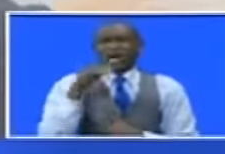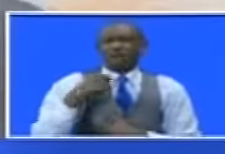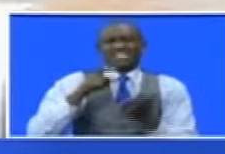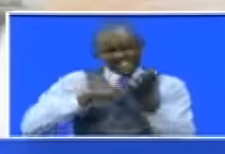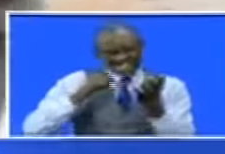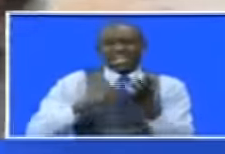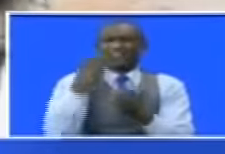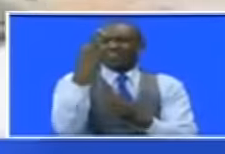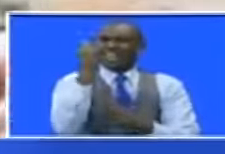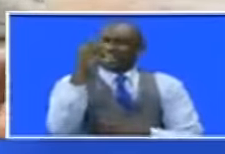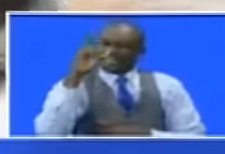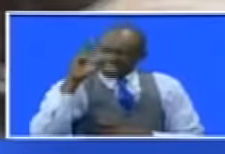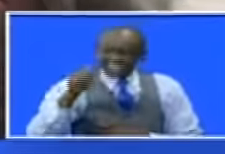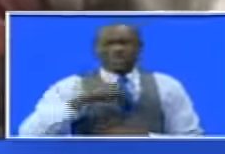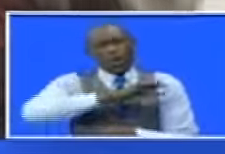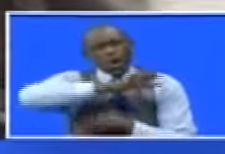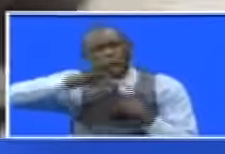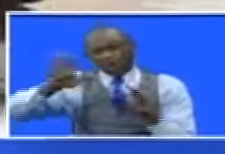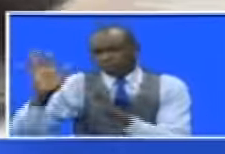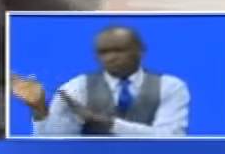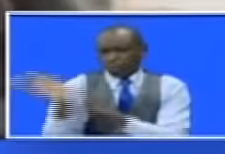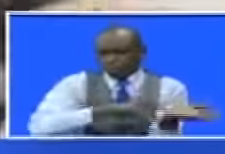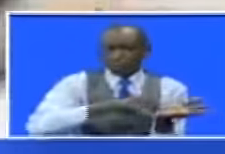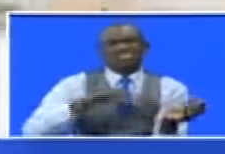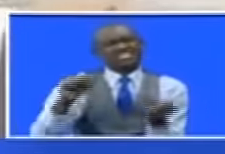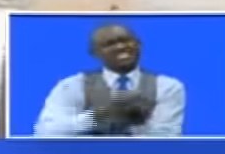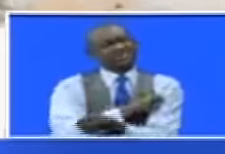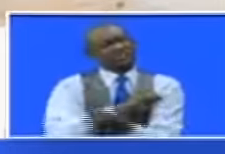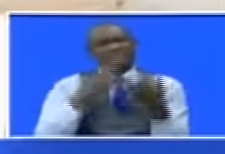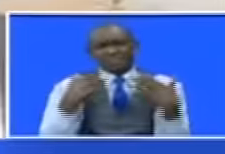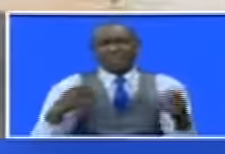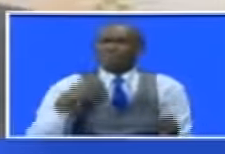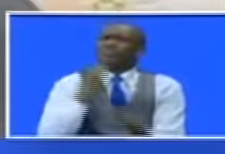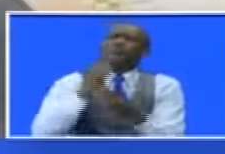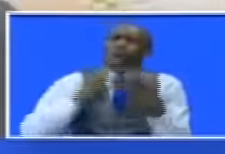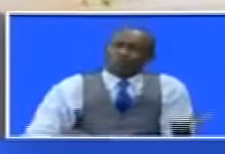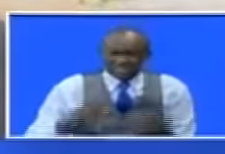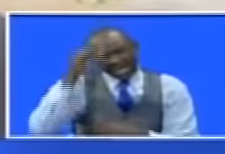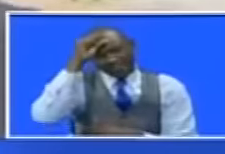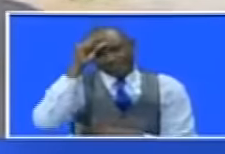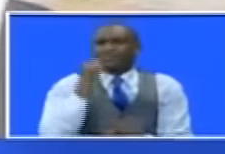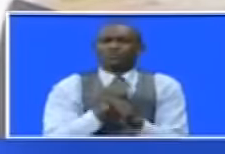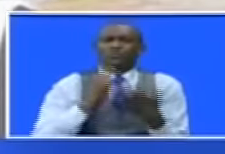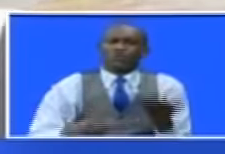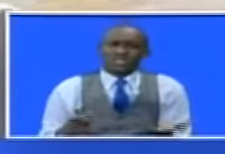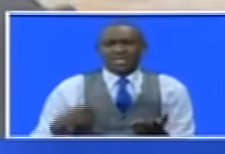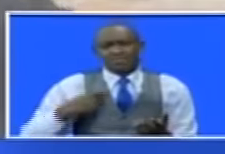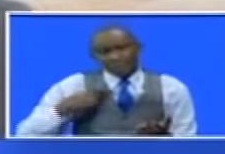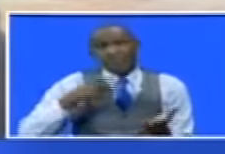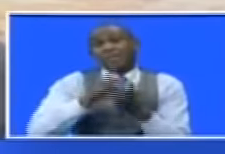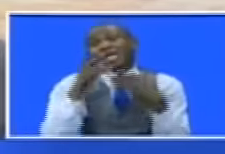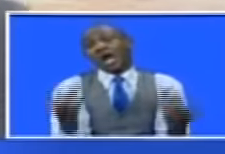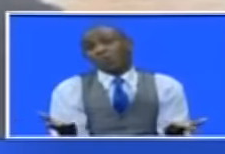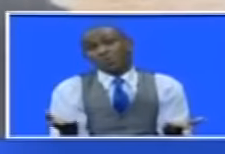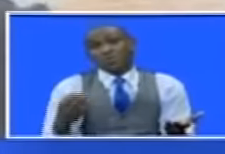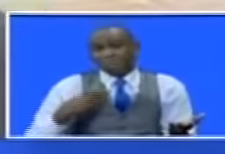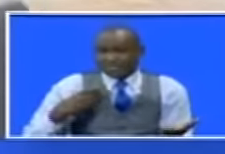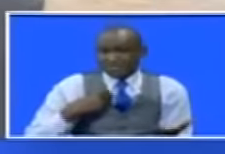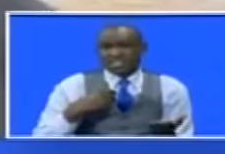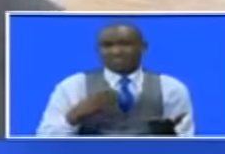katatu. Michele yangu yote inalala chini tu na maji. Sasa nitafanya nini serikali? Na sasa nitalipa na nini? Na